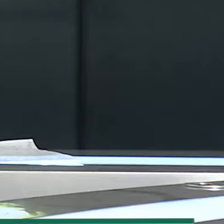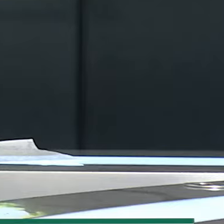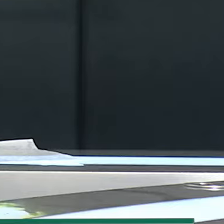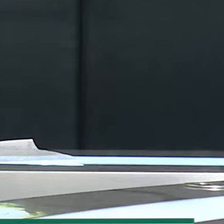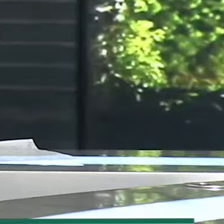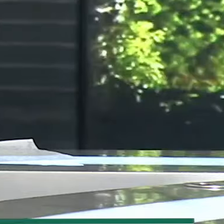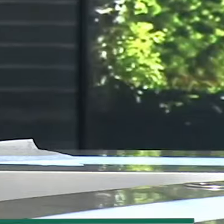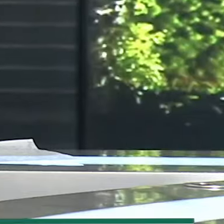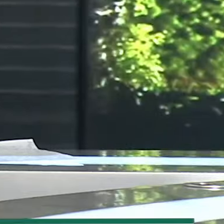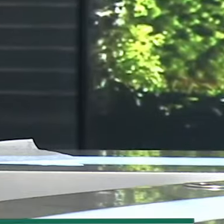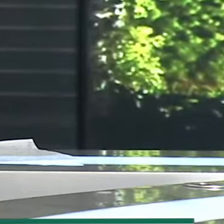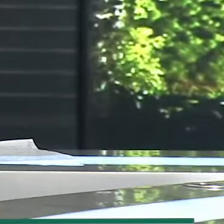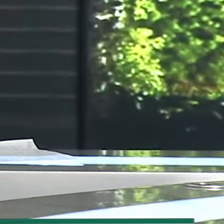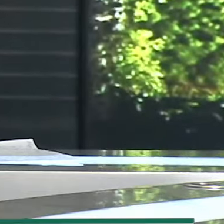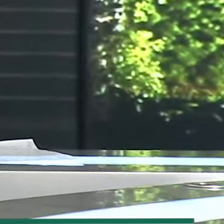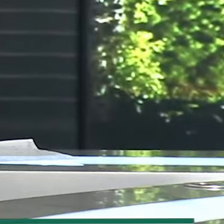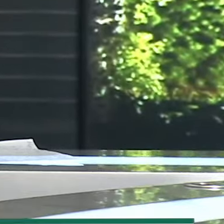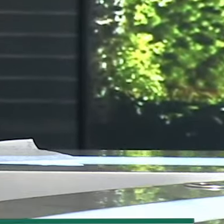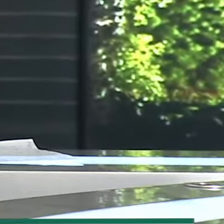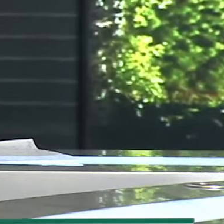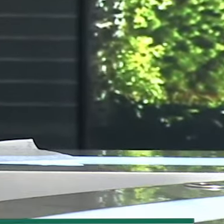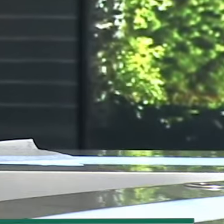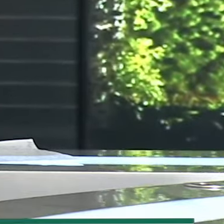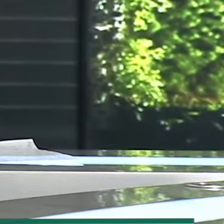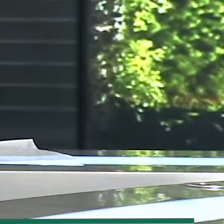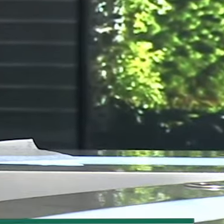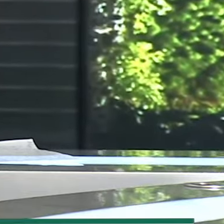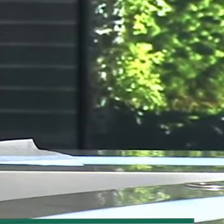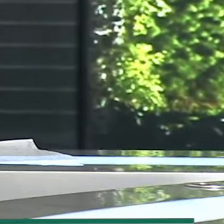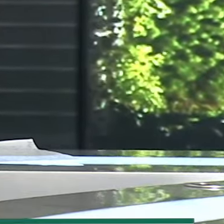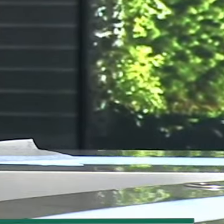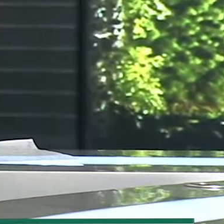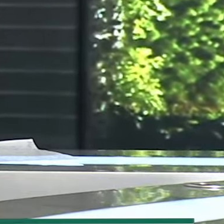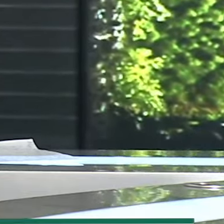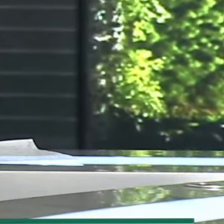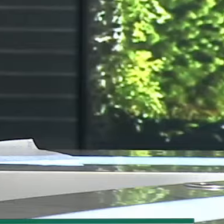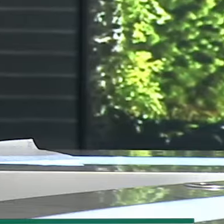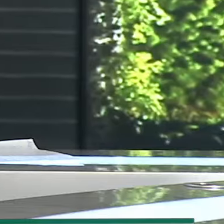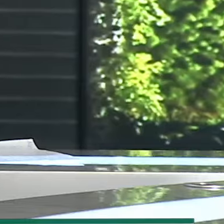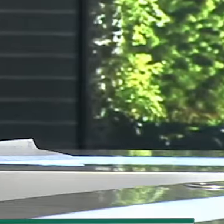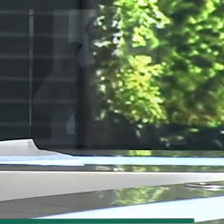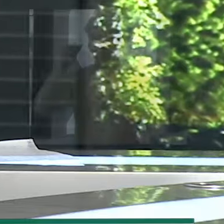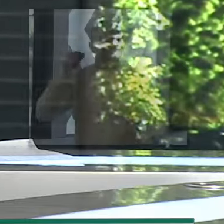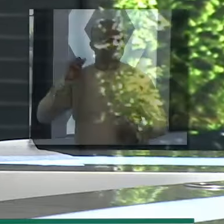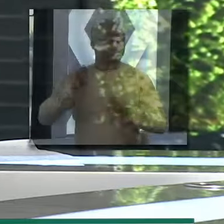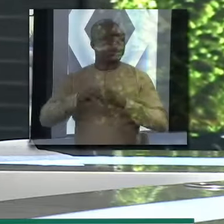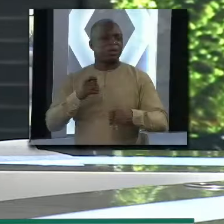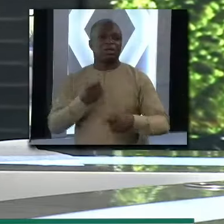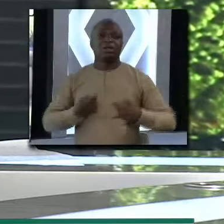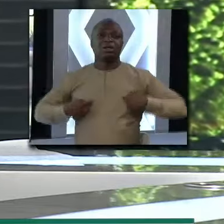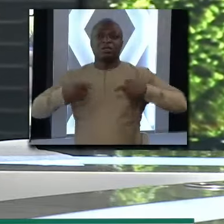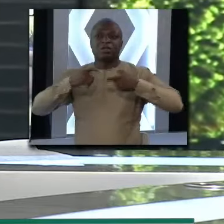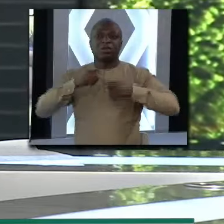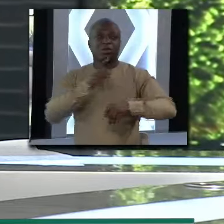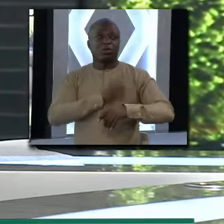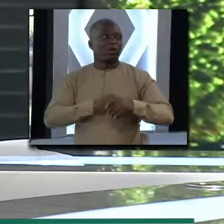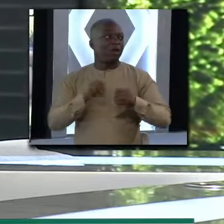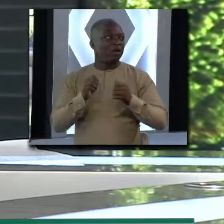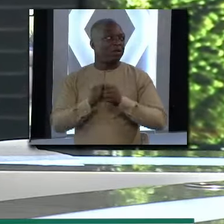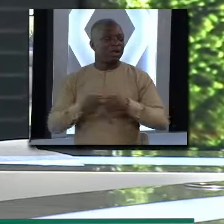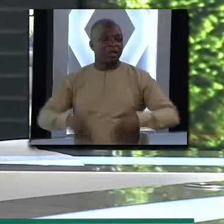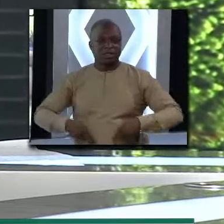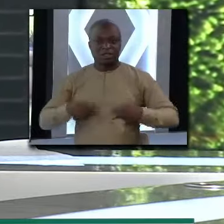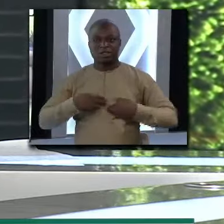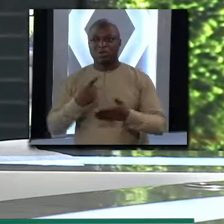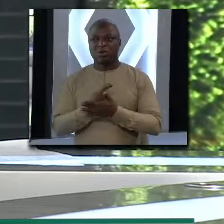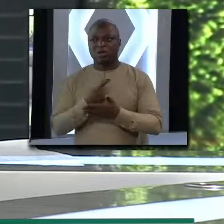audiences hier jeudi. D'abord la première à son Excellence l'ambassadeur d'Espagne au Togo avec résidence au